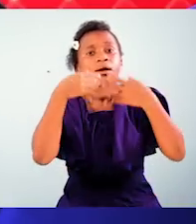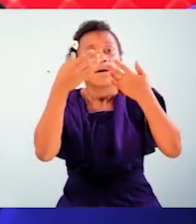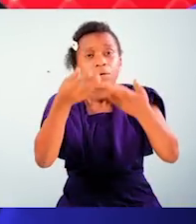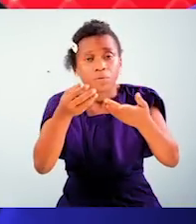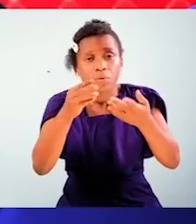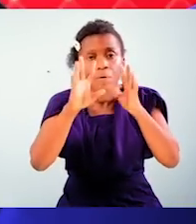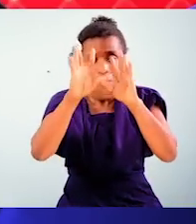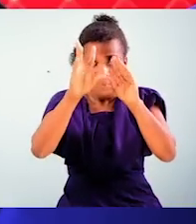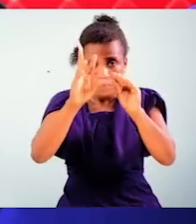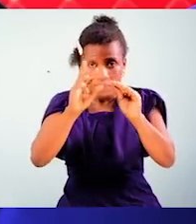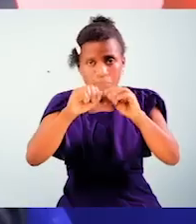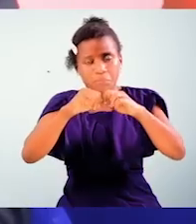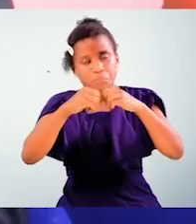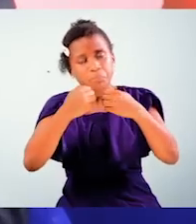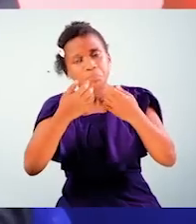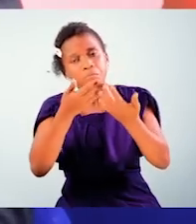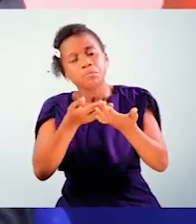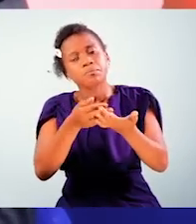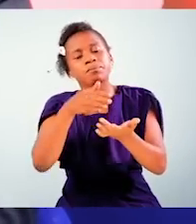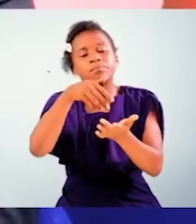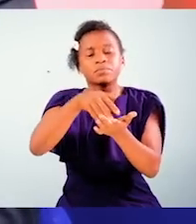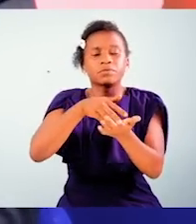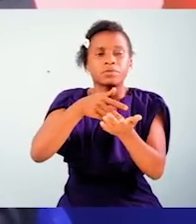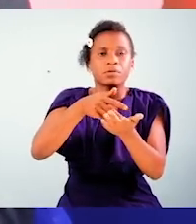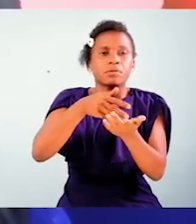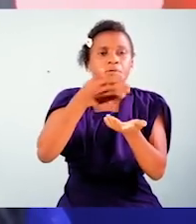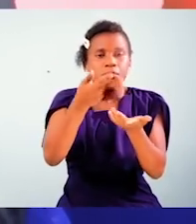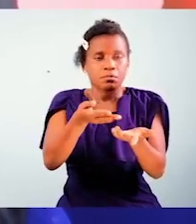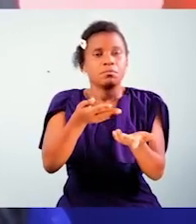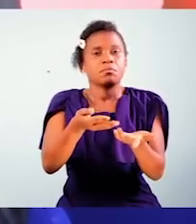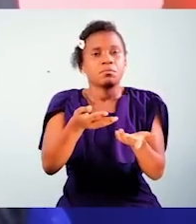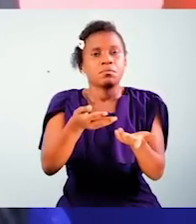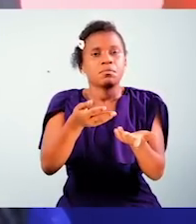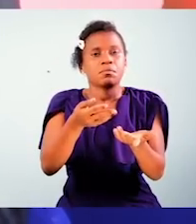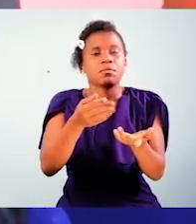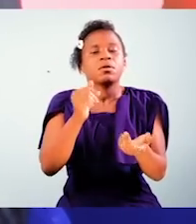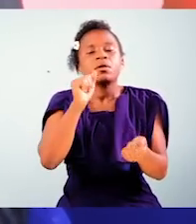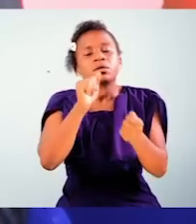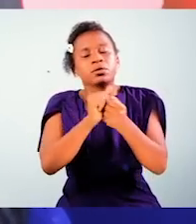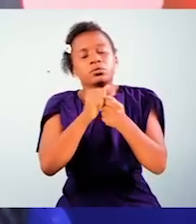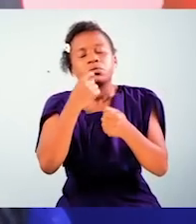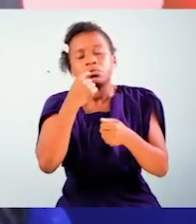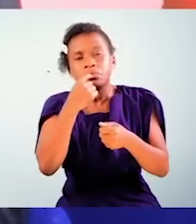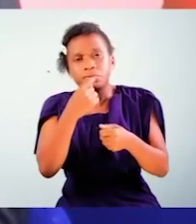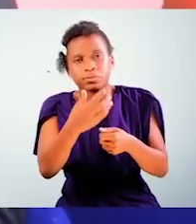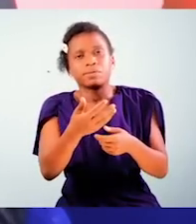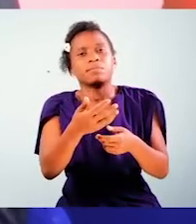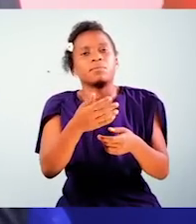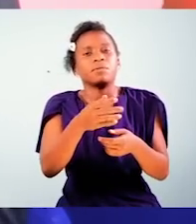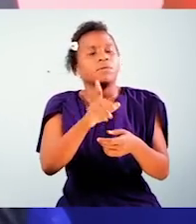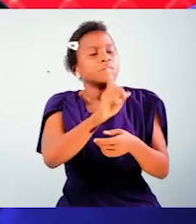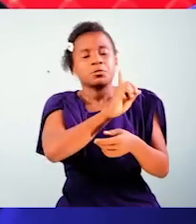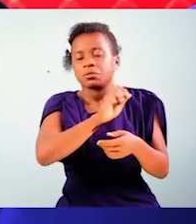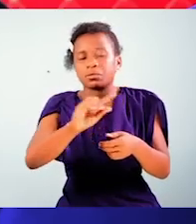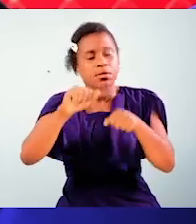kuna madudu yamefanyika au kuna uzembe wa matumizi yamefanyika pahala, lakini anachokisema yeye